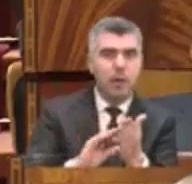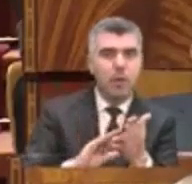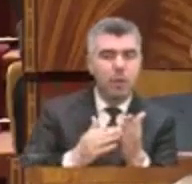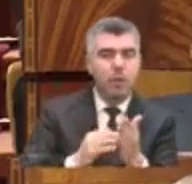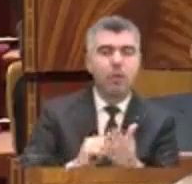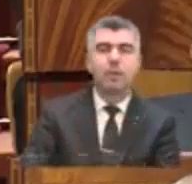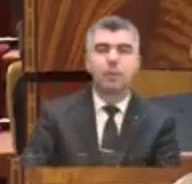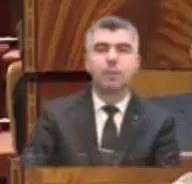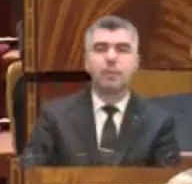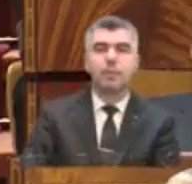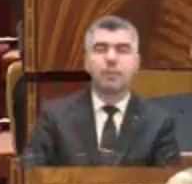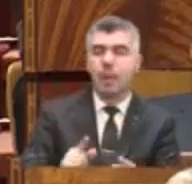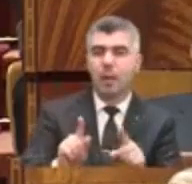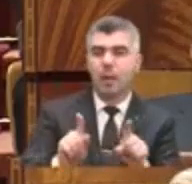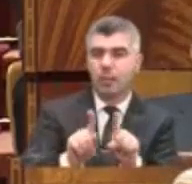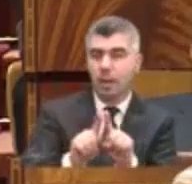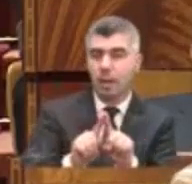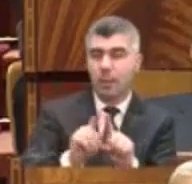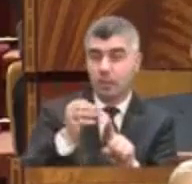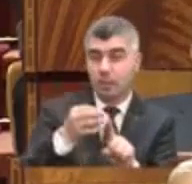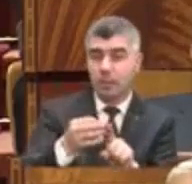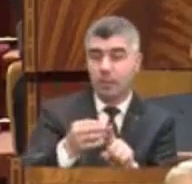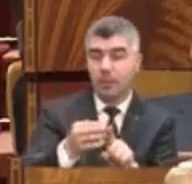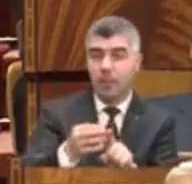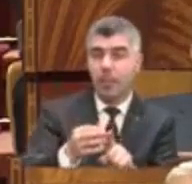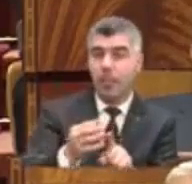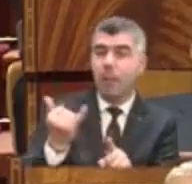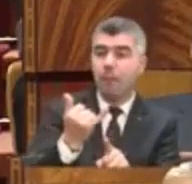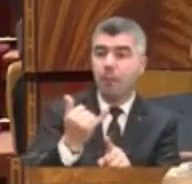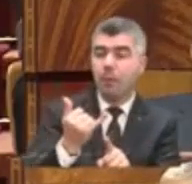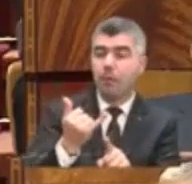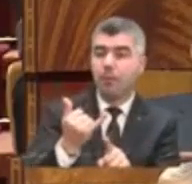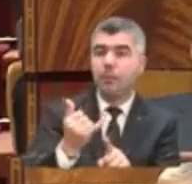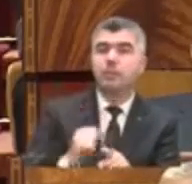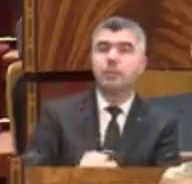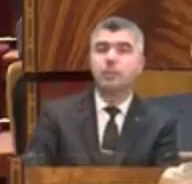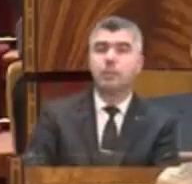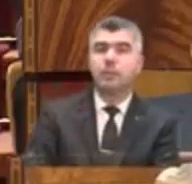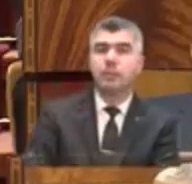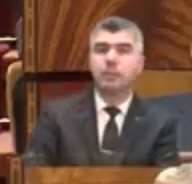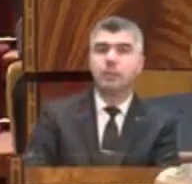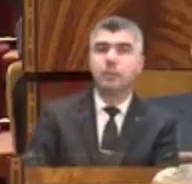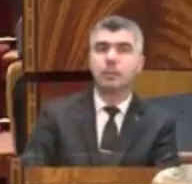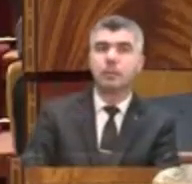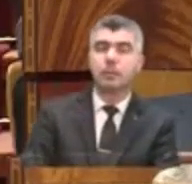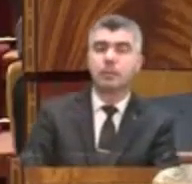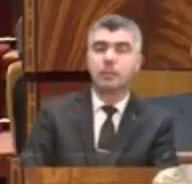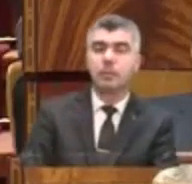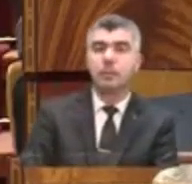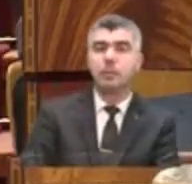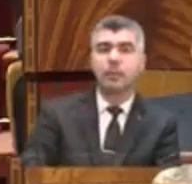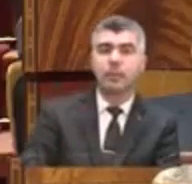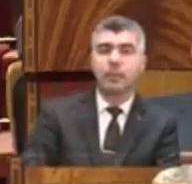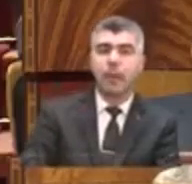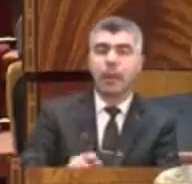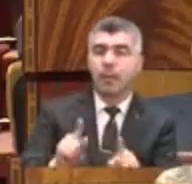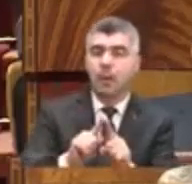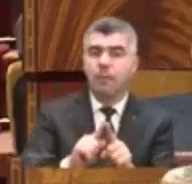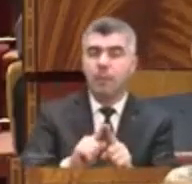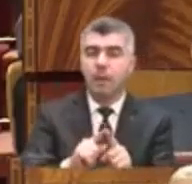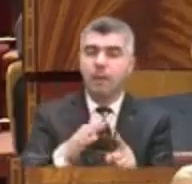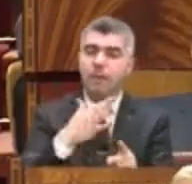جاء في جوابكم وباعتبارها ايضا الكفيله ب يعني تسهيل